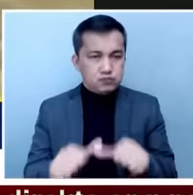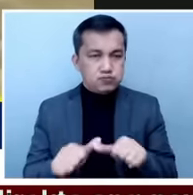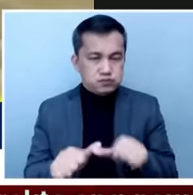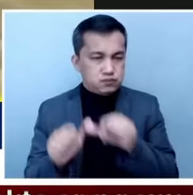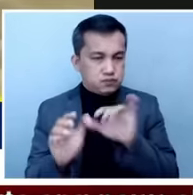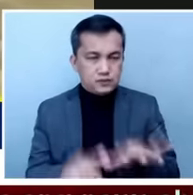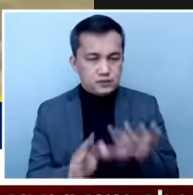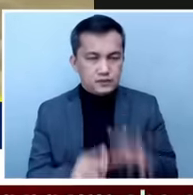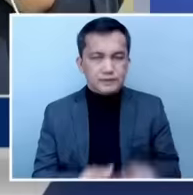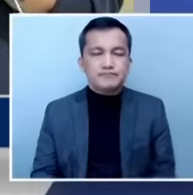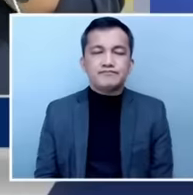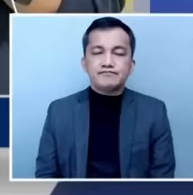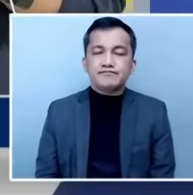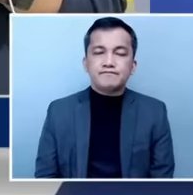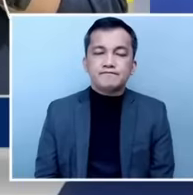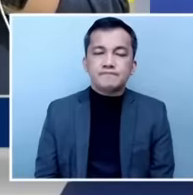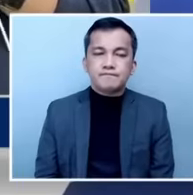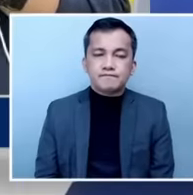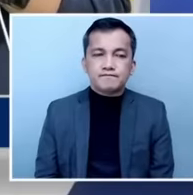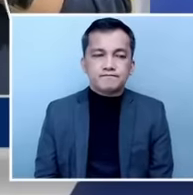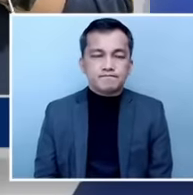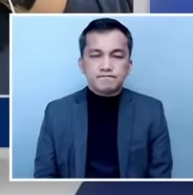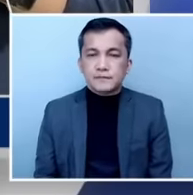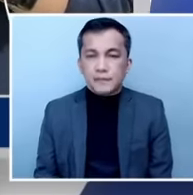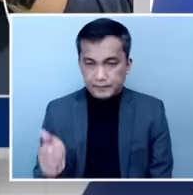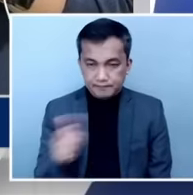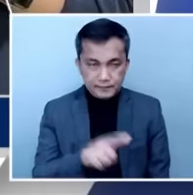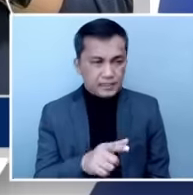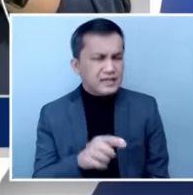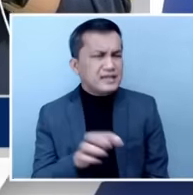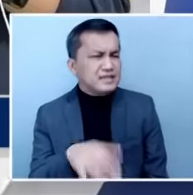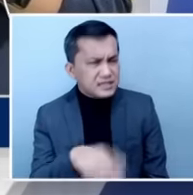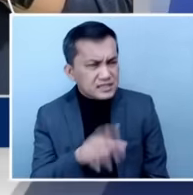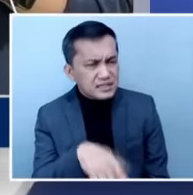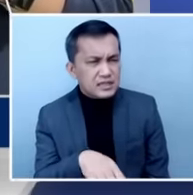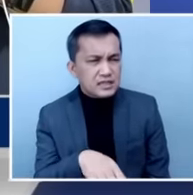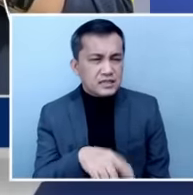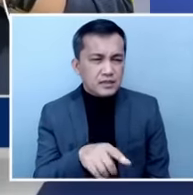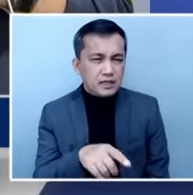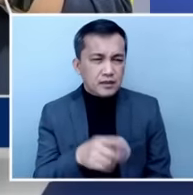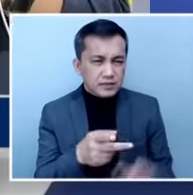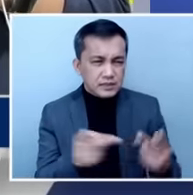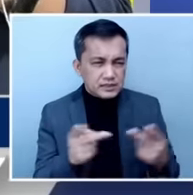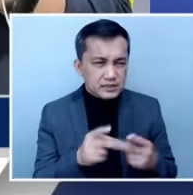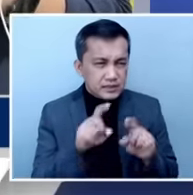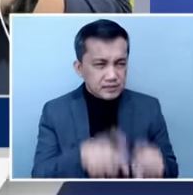Kabayan? Hernel, di ba ang naturang lugar ay kilalang minahan din?